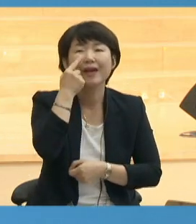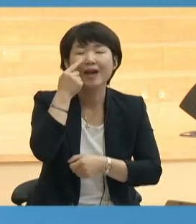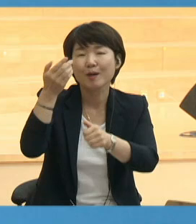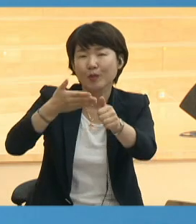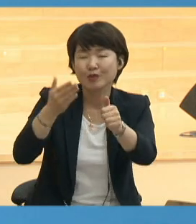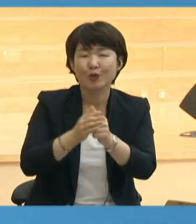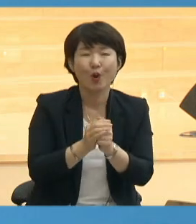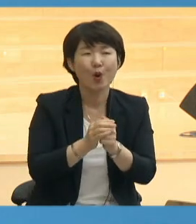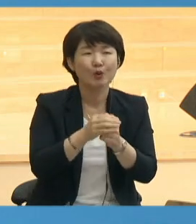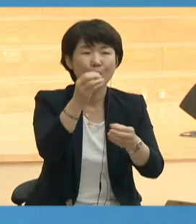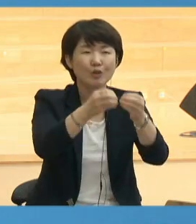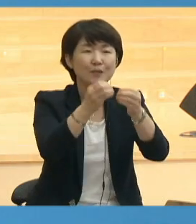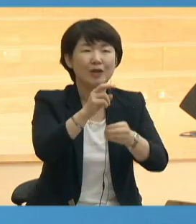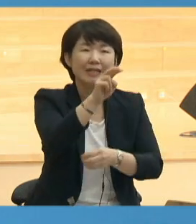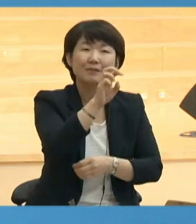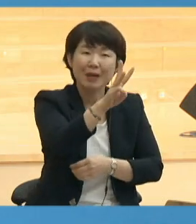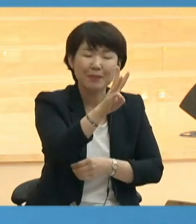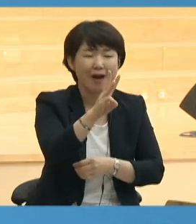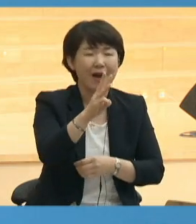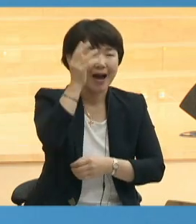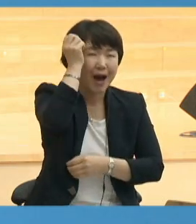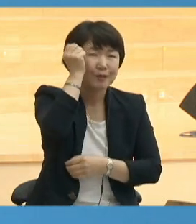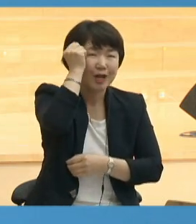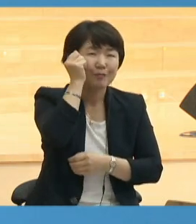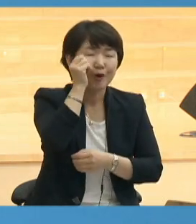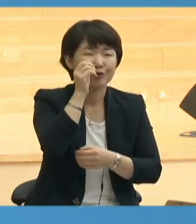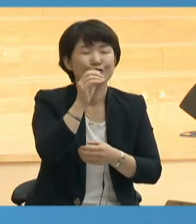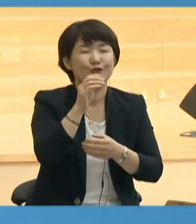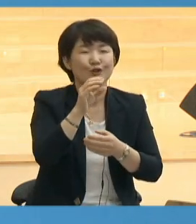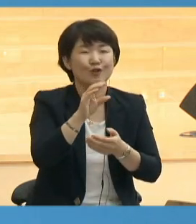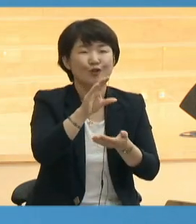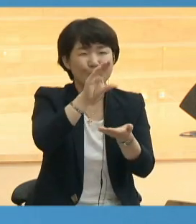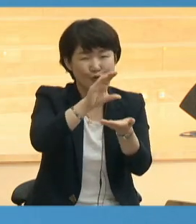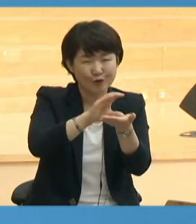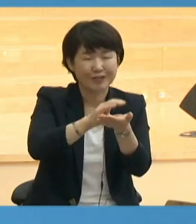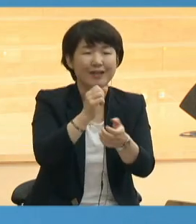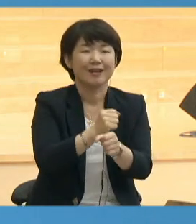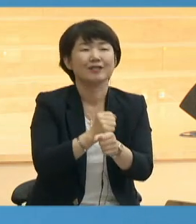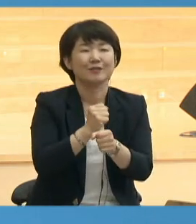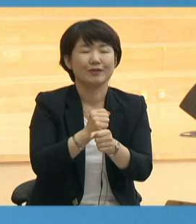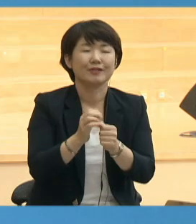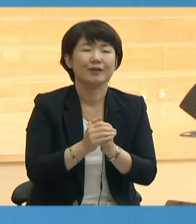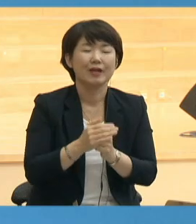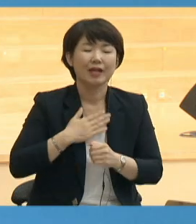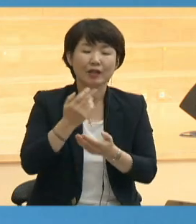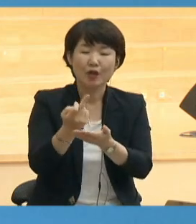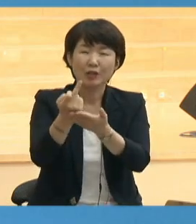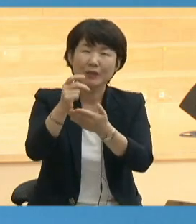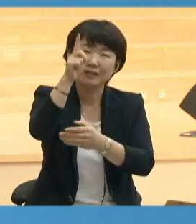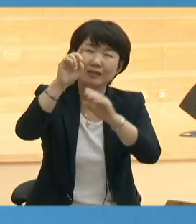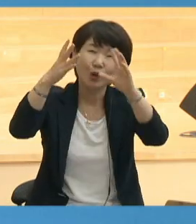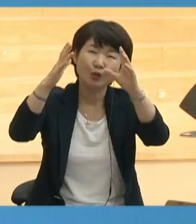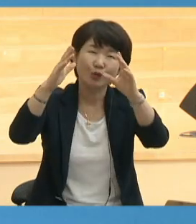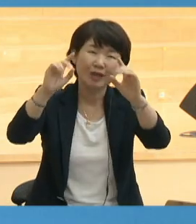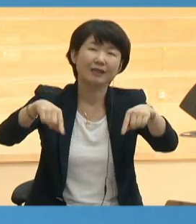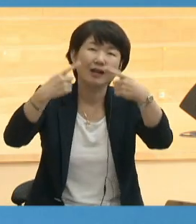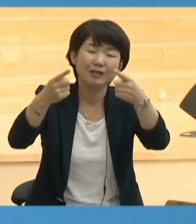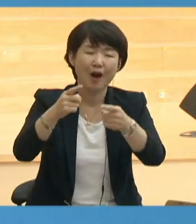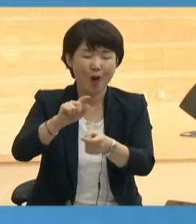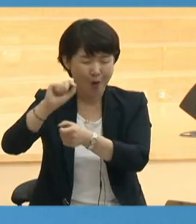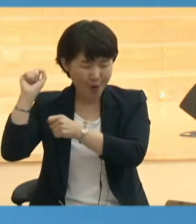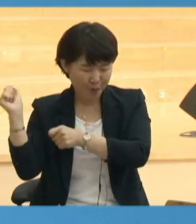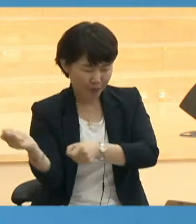시편 23편 암송 숙제 하시면서 말입니다 저는 형님이 천국에서 골프 채를 업계의 휘